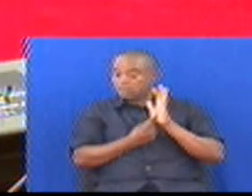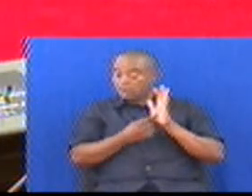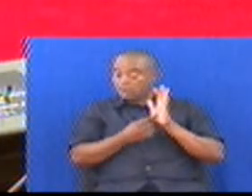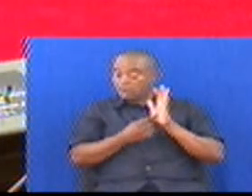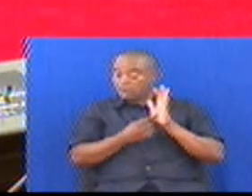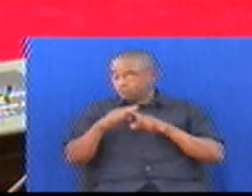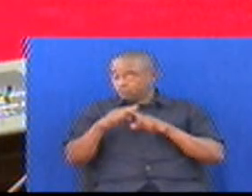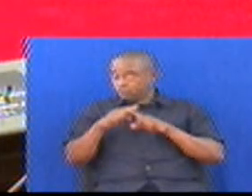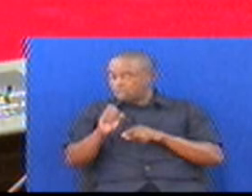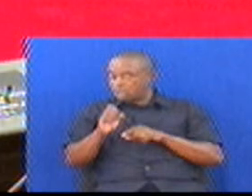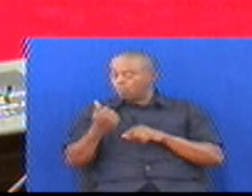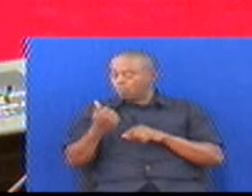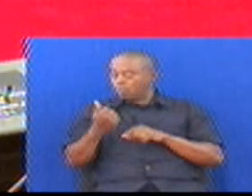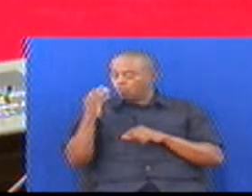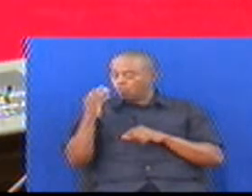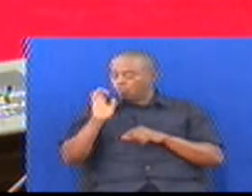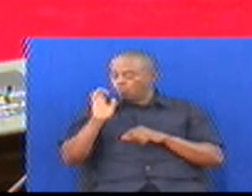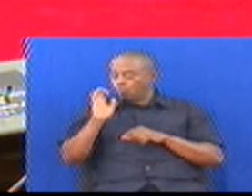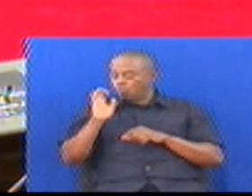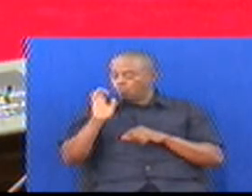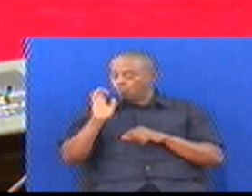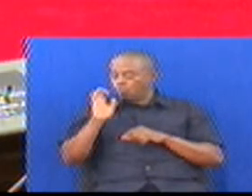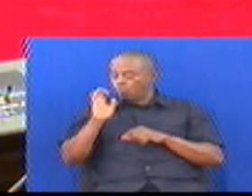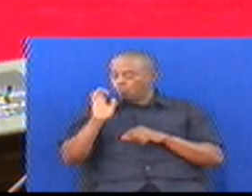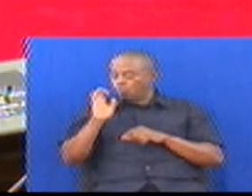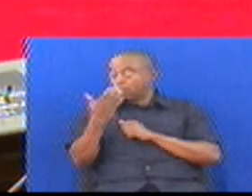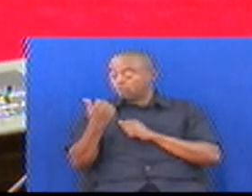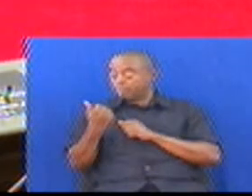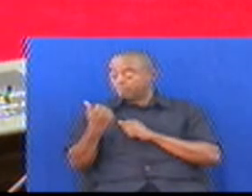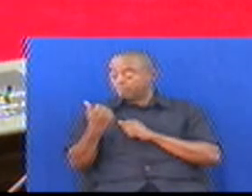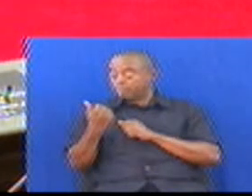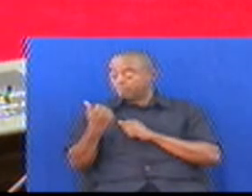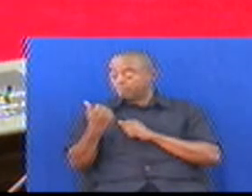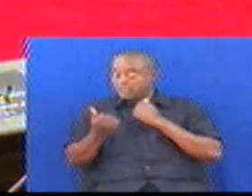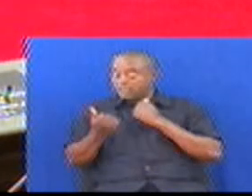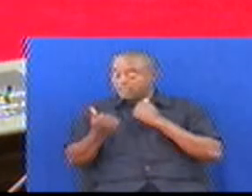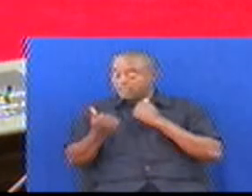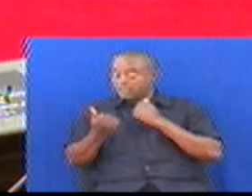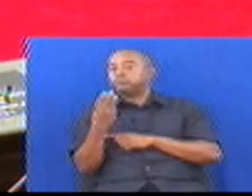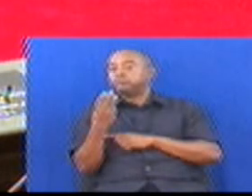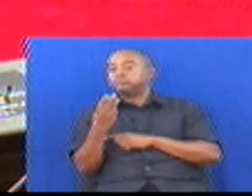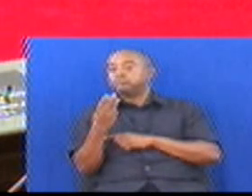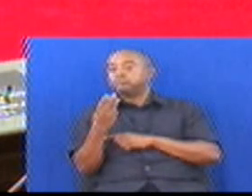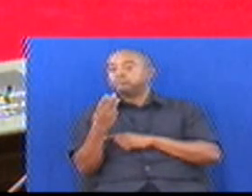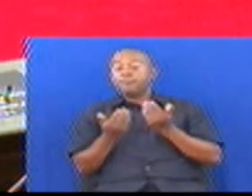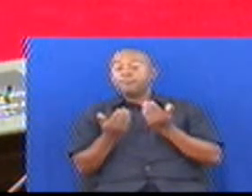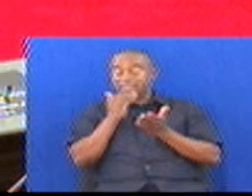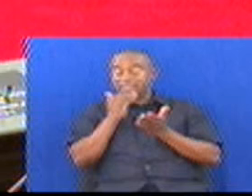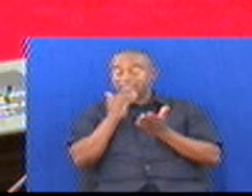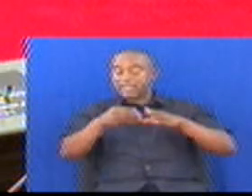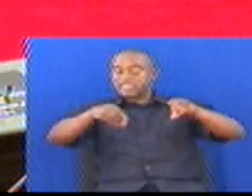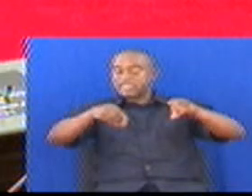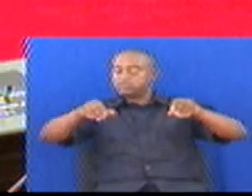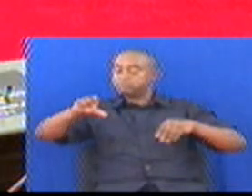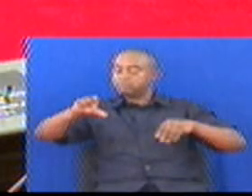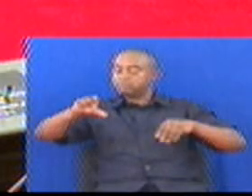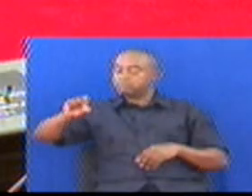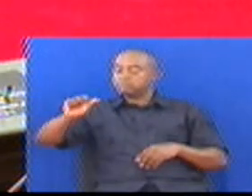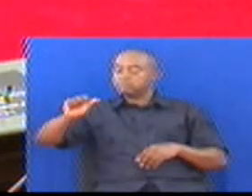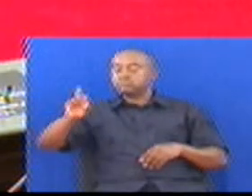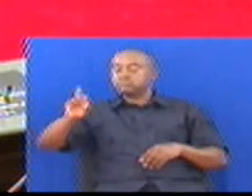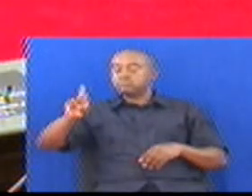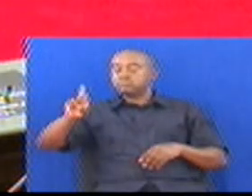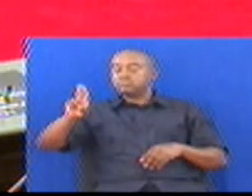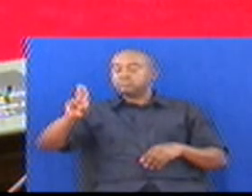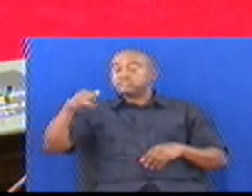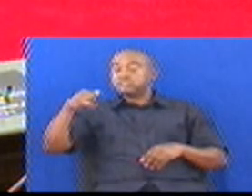tani milioni 3.3 mwaka 2015. Mahitaji halisi ya saruji nchini yalikuwa tani milioni